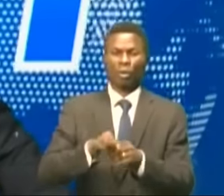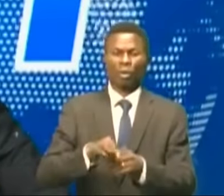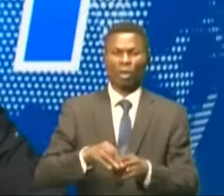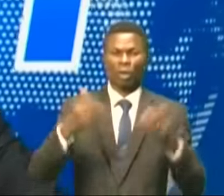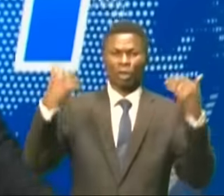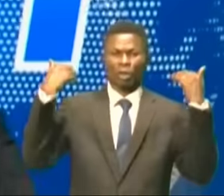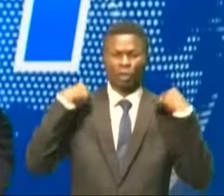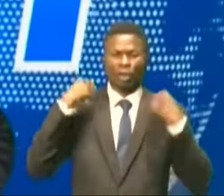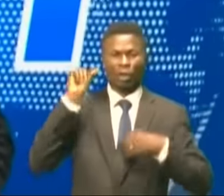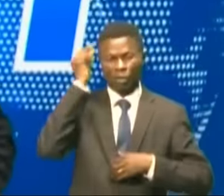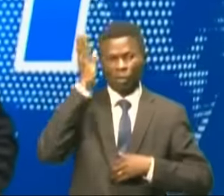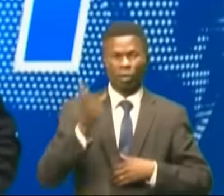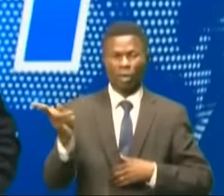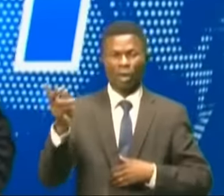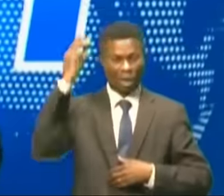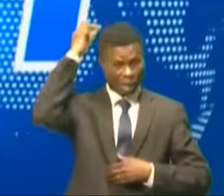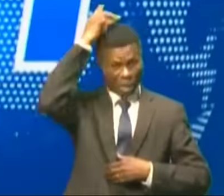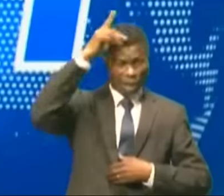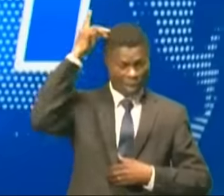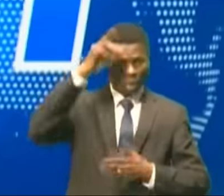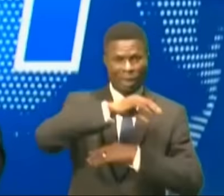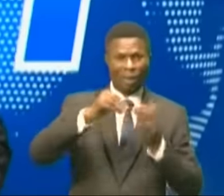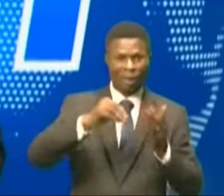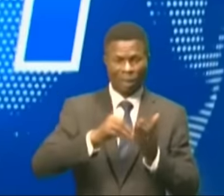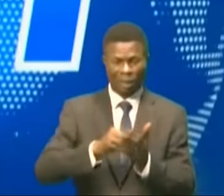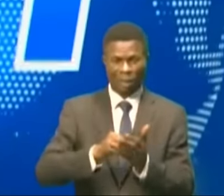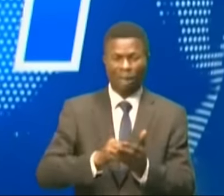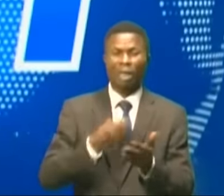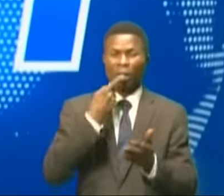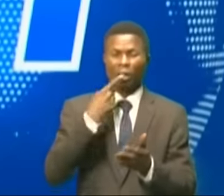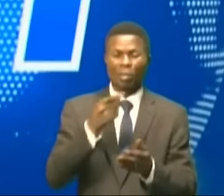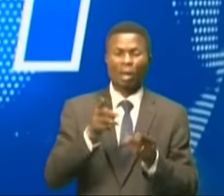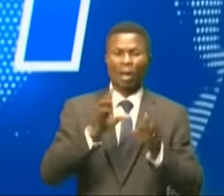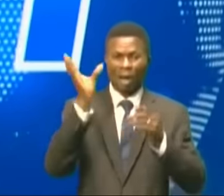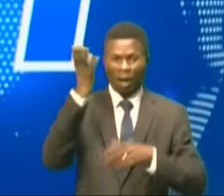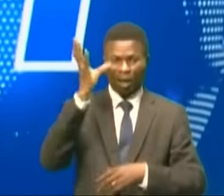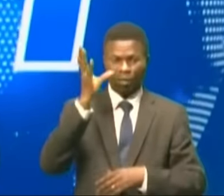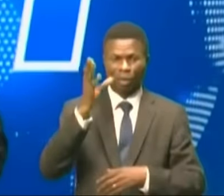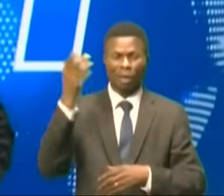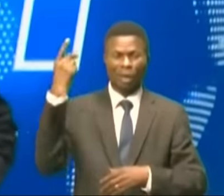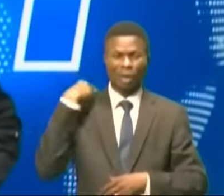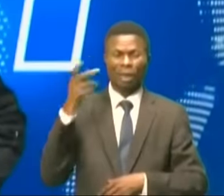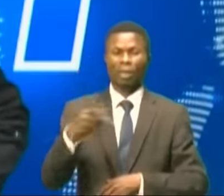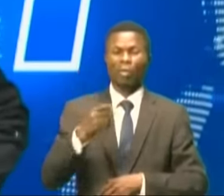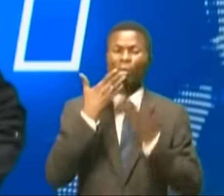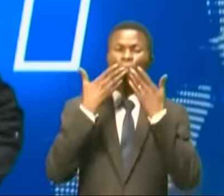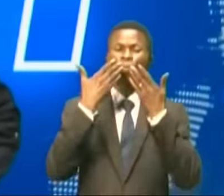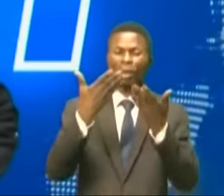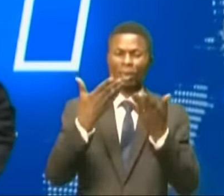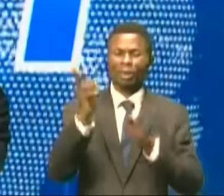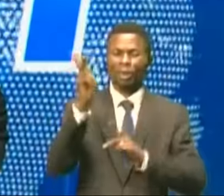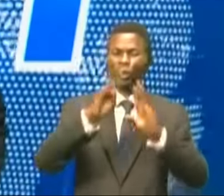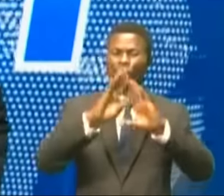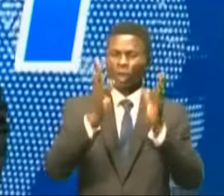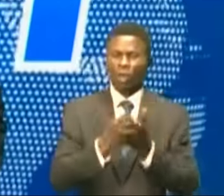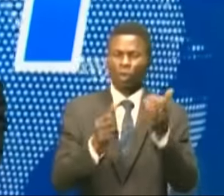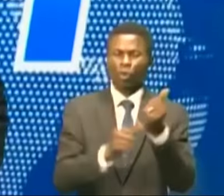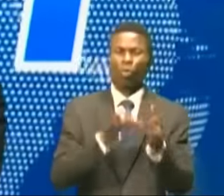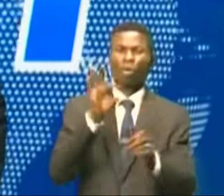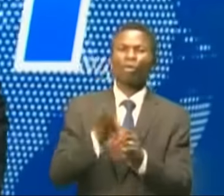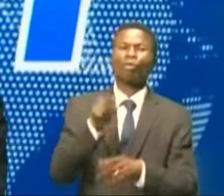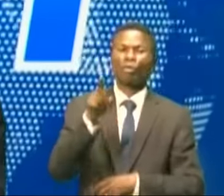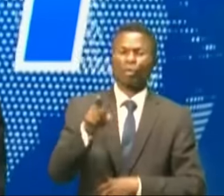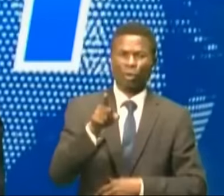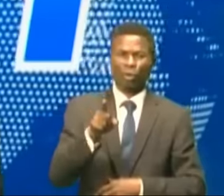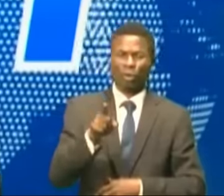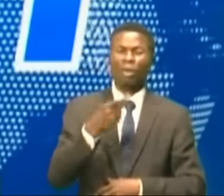de la province du Kasaï central est revenu vers son électorat, les députés provinciaux, pour dire merci. Joseph Moïse Kamboulou a